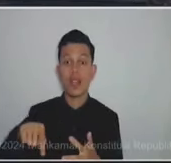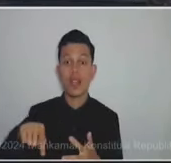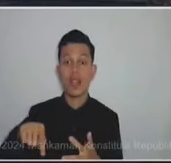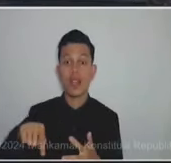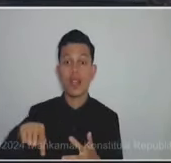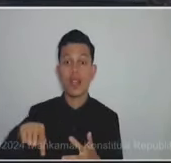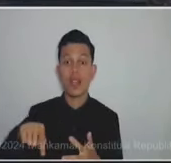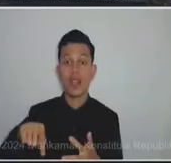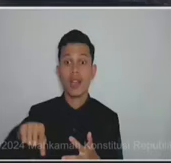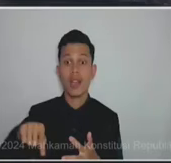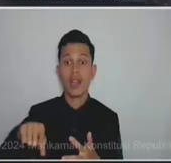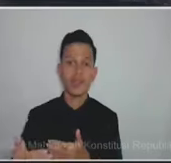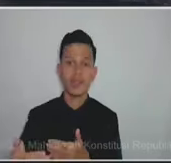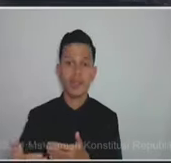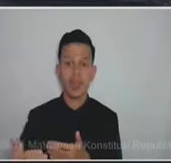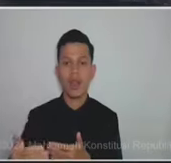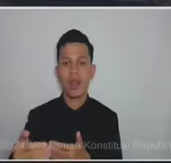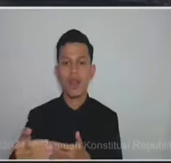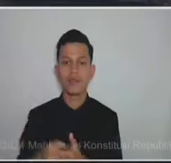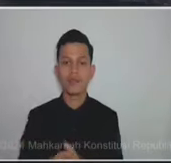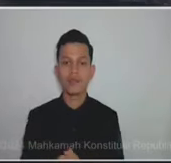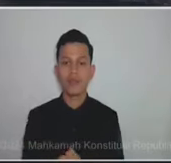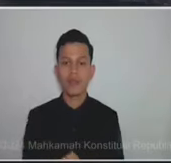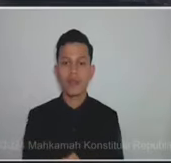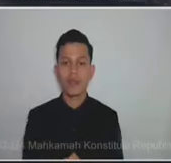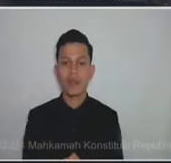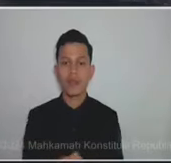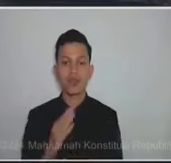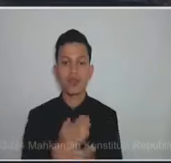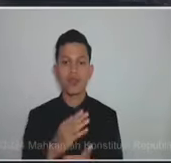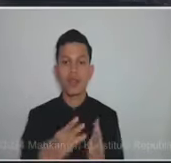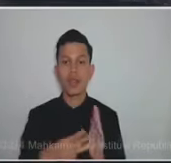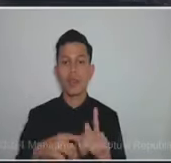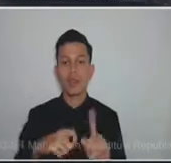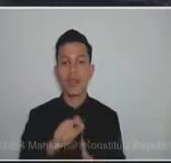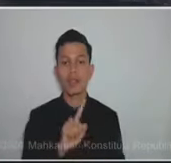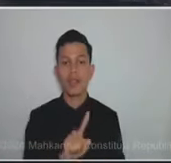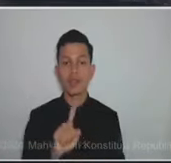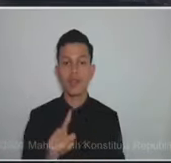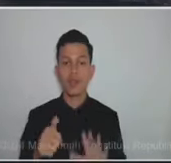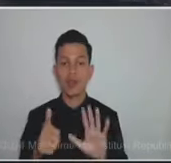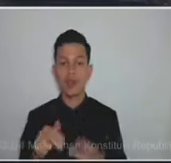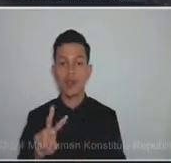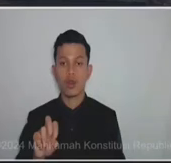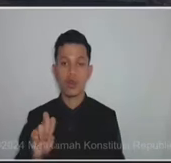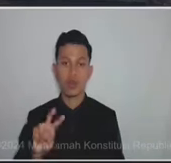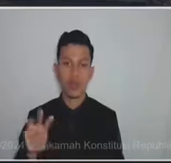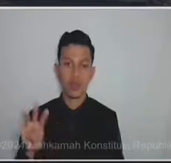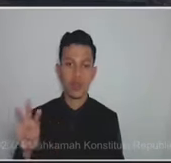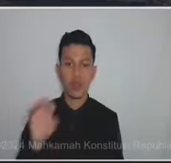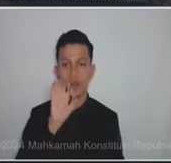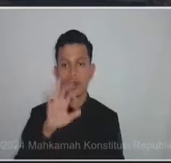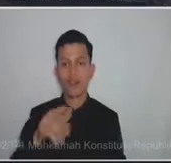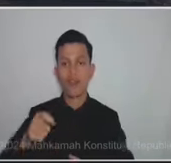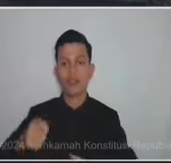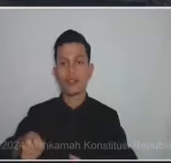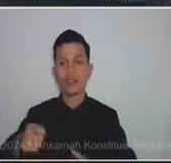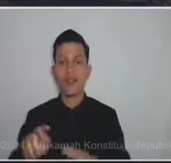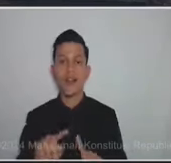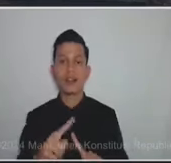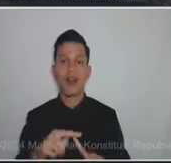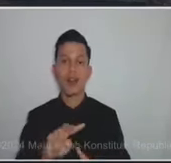pembentuk undang-undang fda putusan MK 116 puu 2123 yang diucapkan dalam sidang plenor terbuka untuk umum pada tanggal